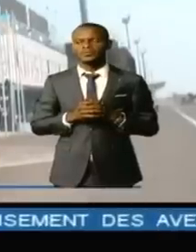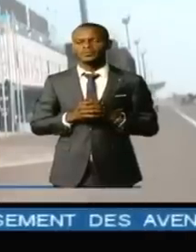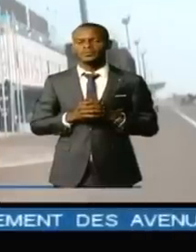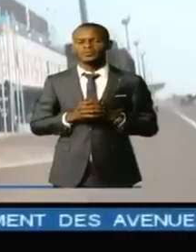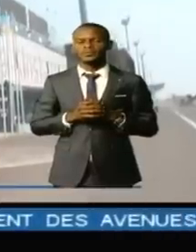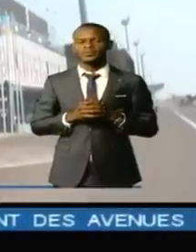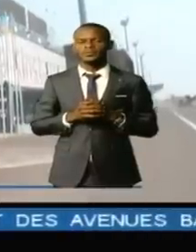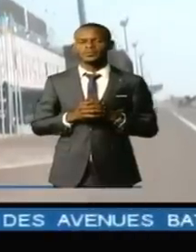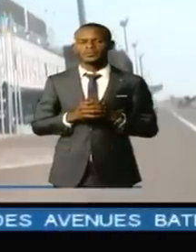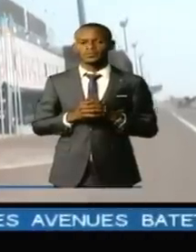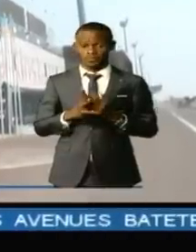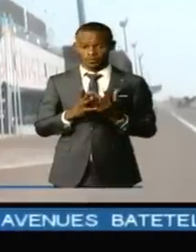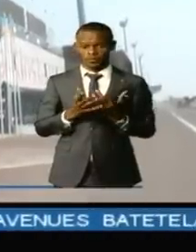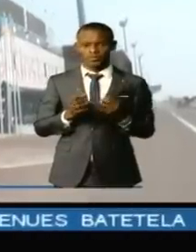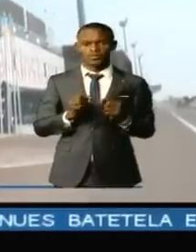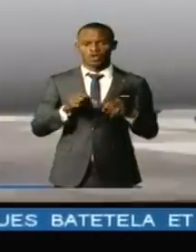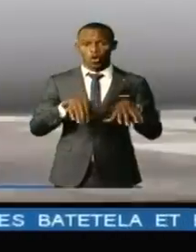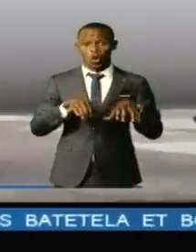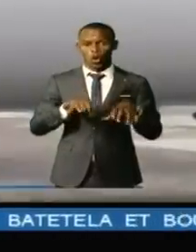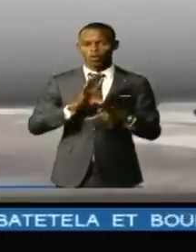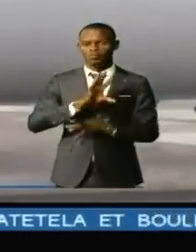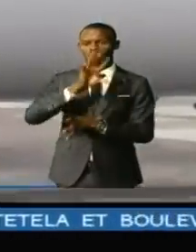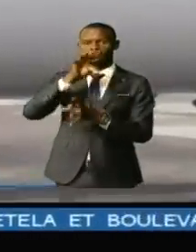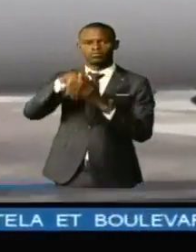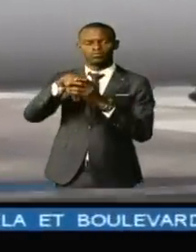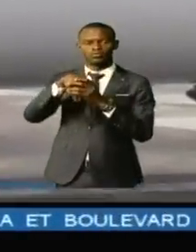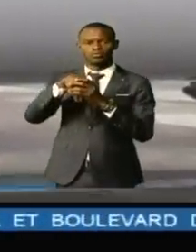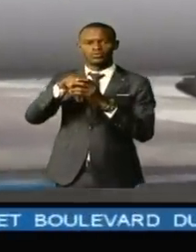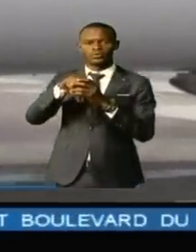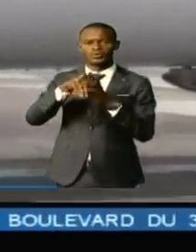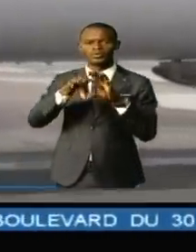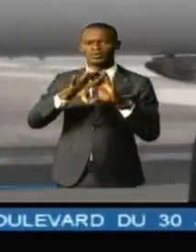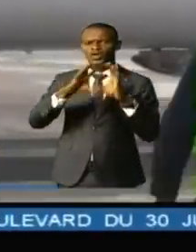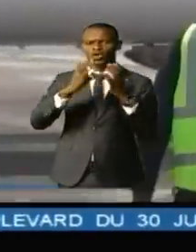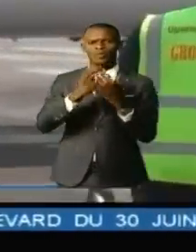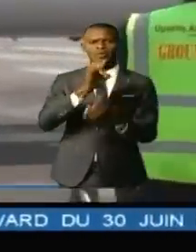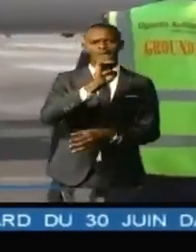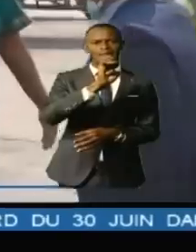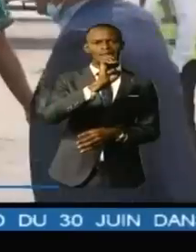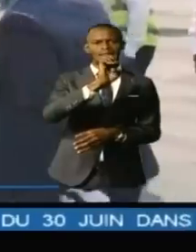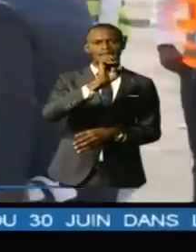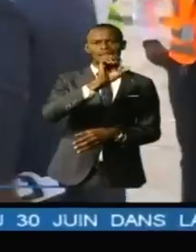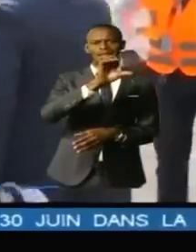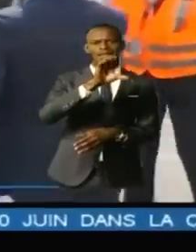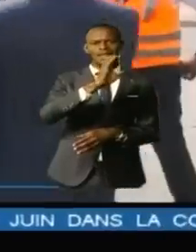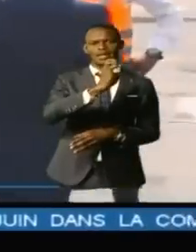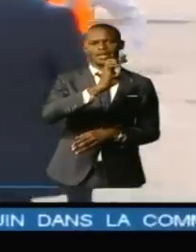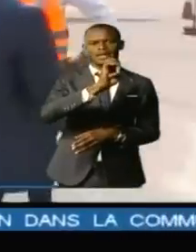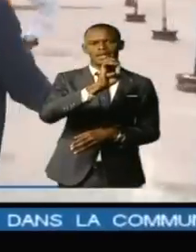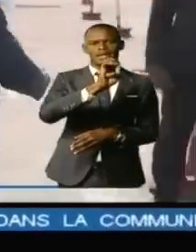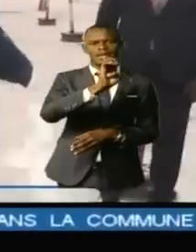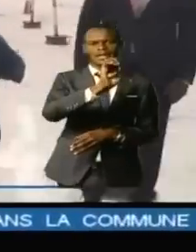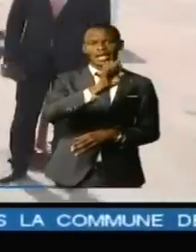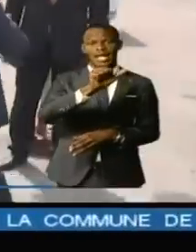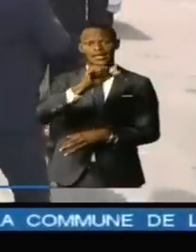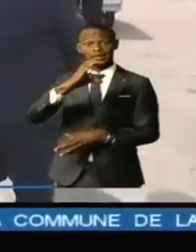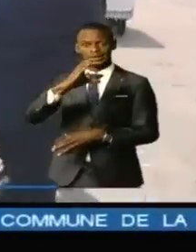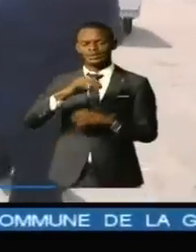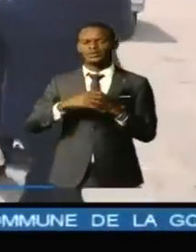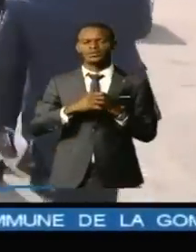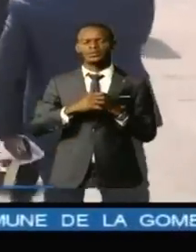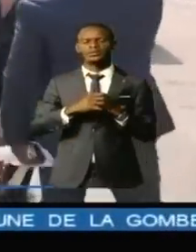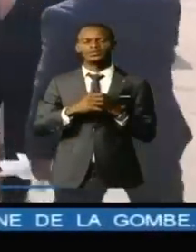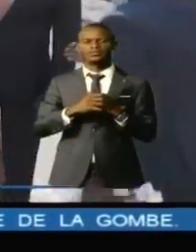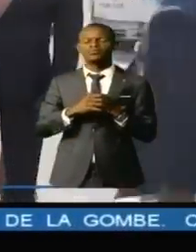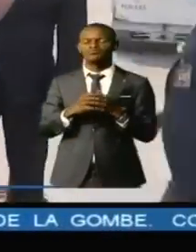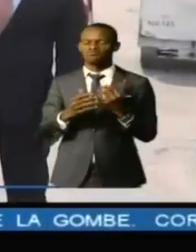Après l'adhésion de la République démocratique du Congo à la communauté est-africaine, l'heure est à la capitalisation des opportunités. L'Ouganda